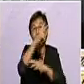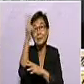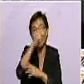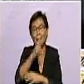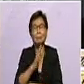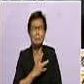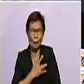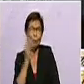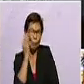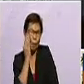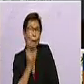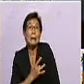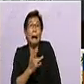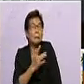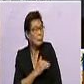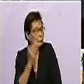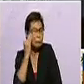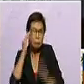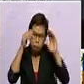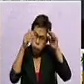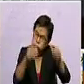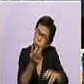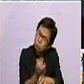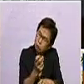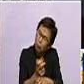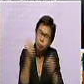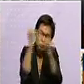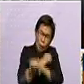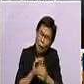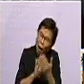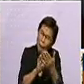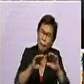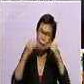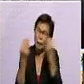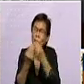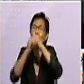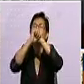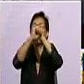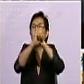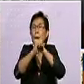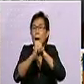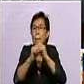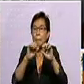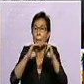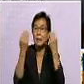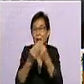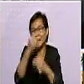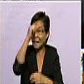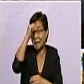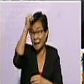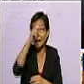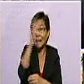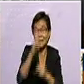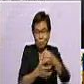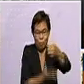kerajaan peka dan prihatin terhadap kesukaran dan cabaran khusus yang dihadapi oleh masyarakat India. Oleh itu, kerajaan sekali lagi